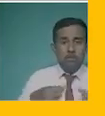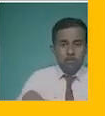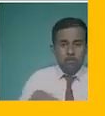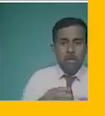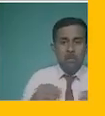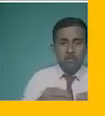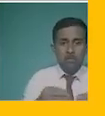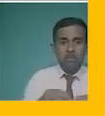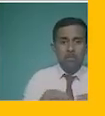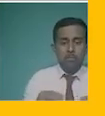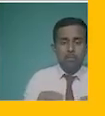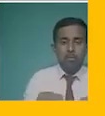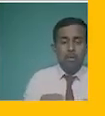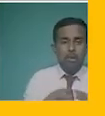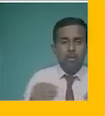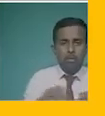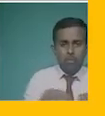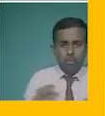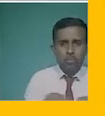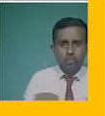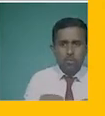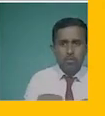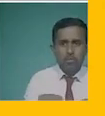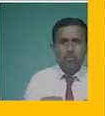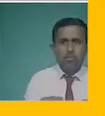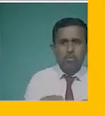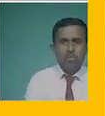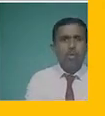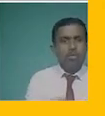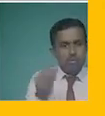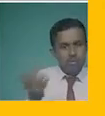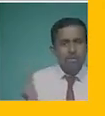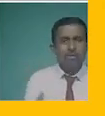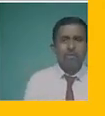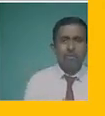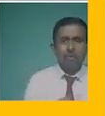කරන්න ගියේ නැහැ. අදට මෙච්චරයි. තවත් උණුසුම් දවසක